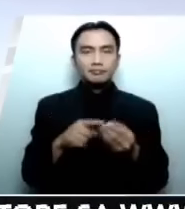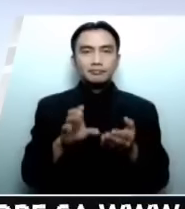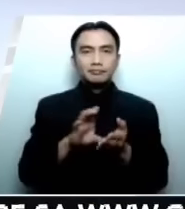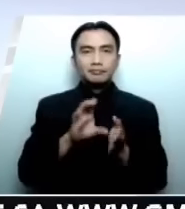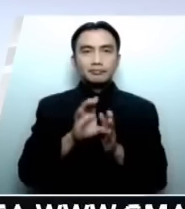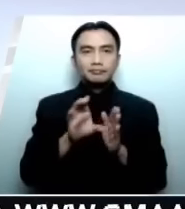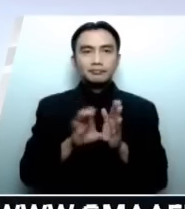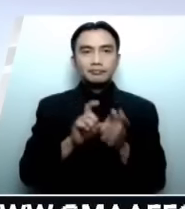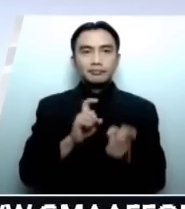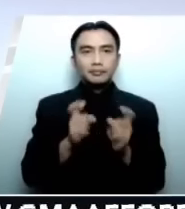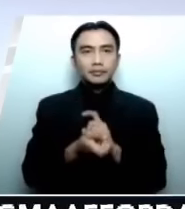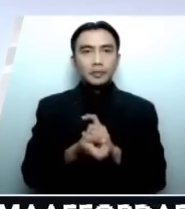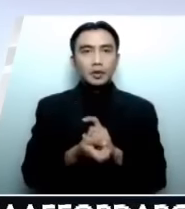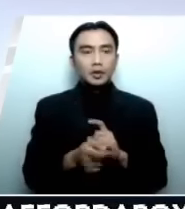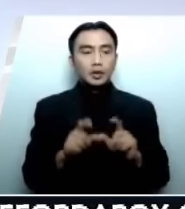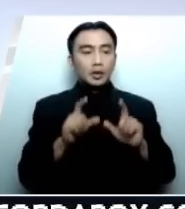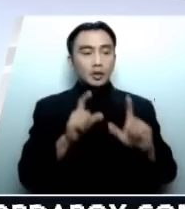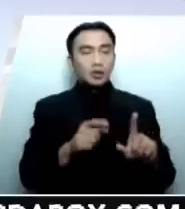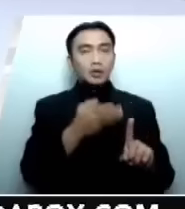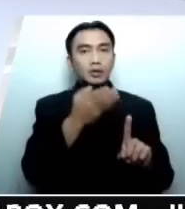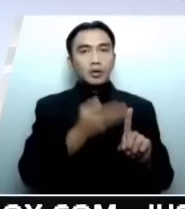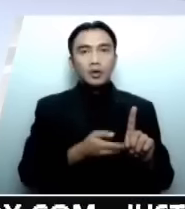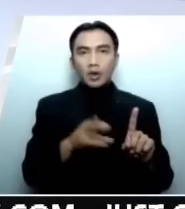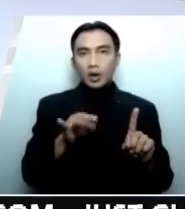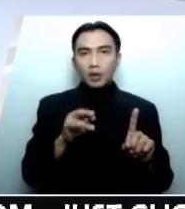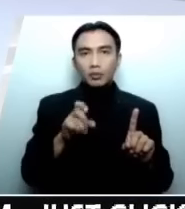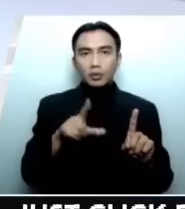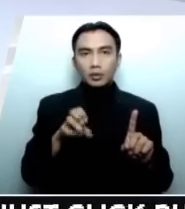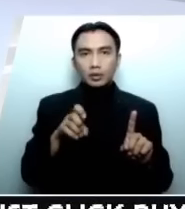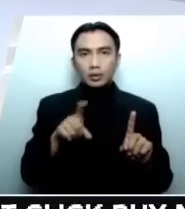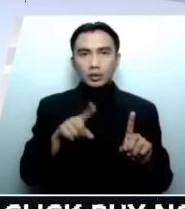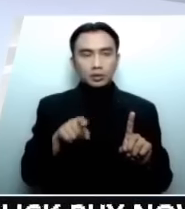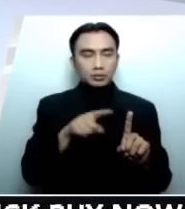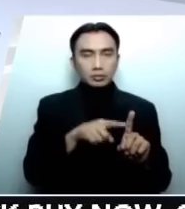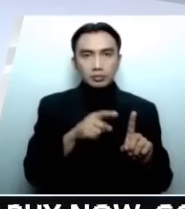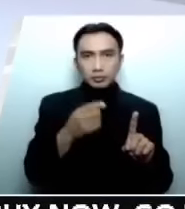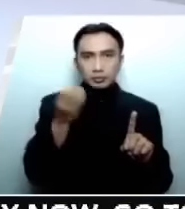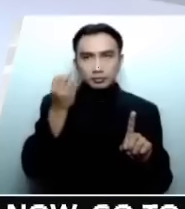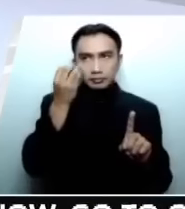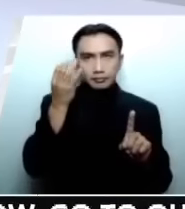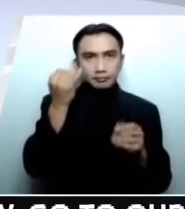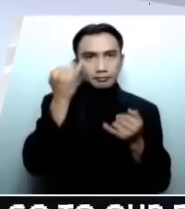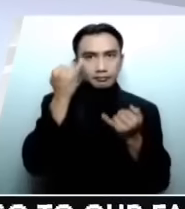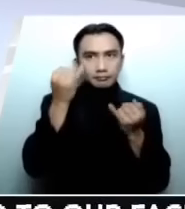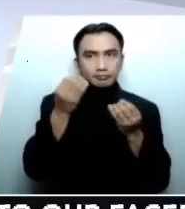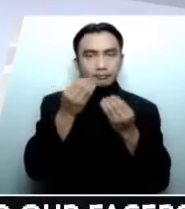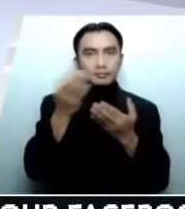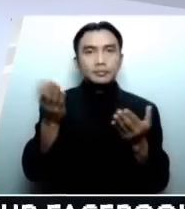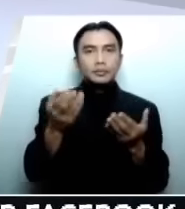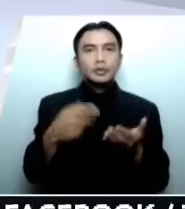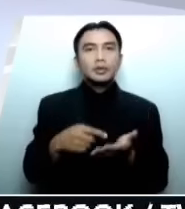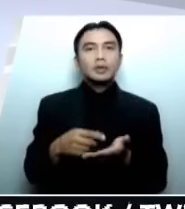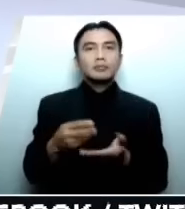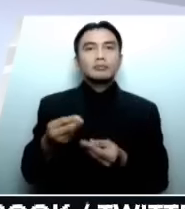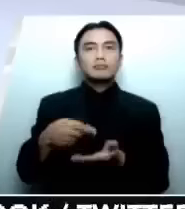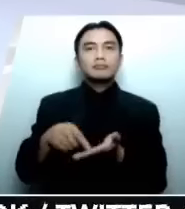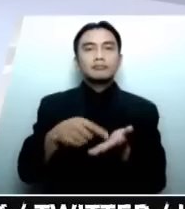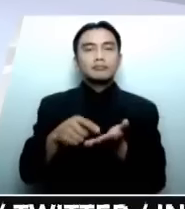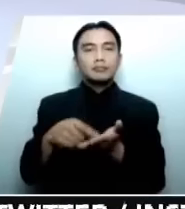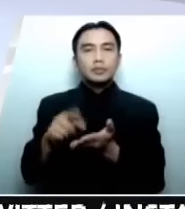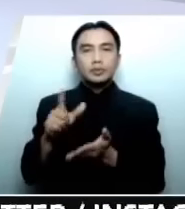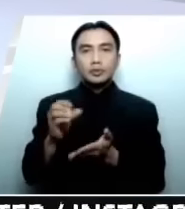pa ng pinsang si Senator Aimee Marcos na nag-alok umano ng 20 million pesos kada distrito para sa People's